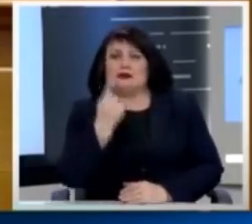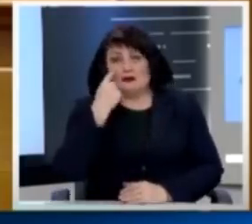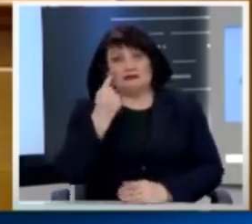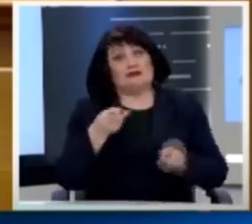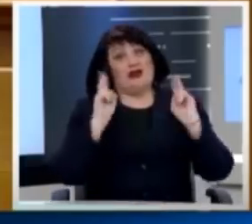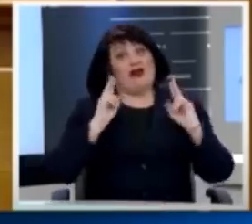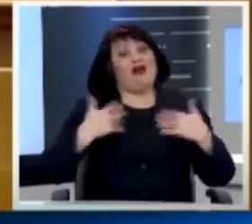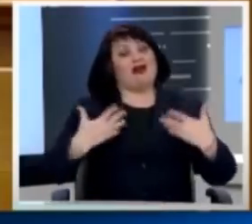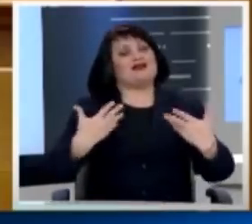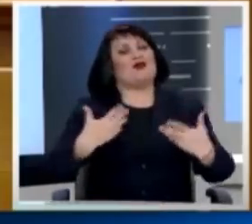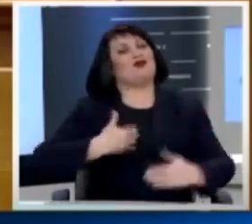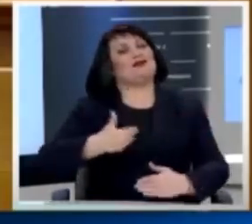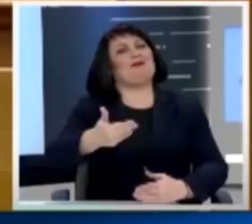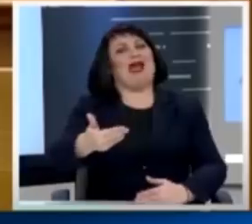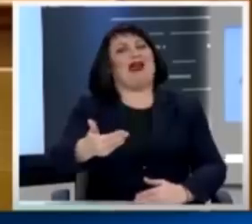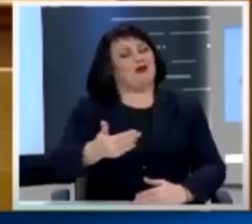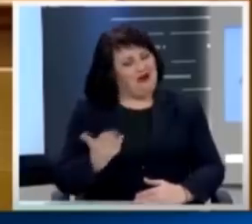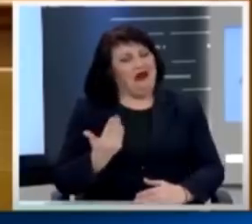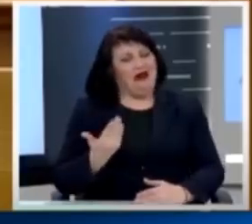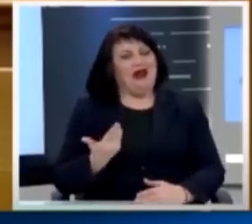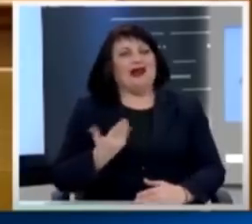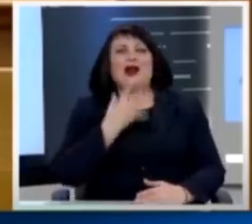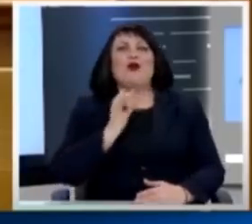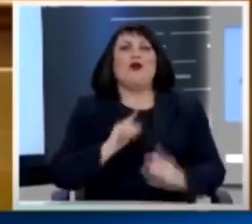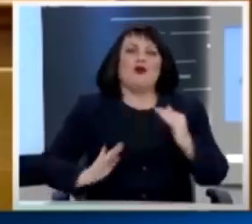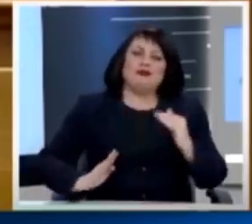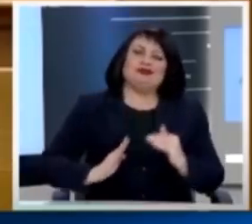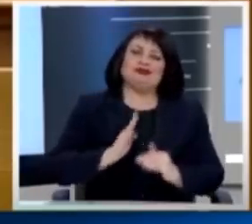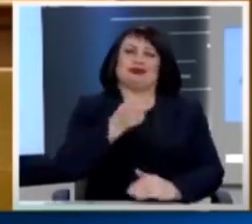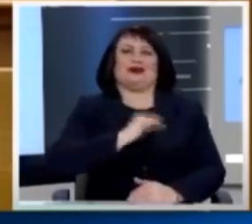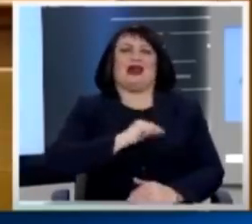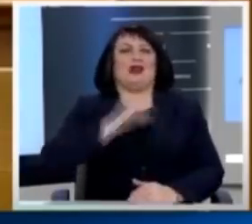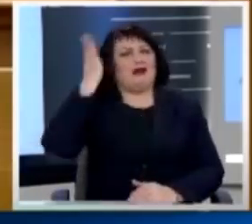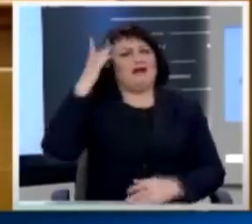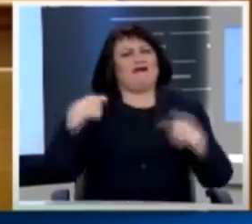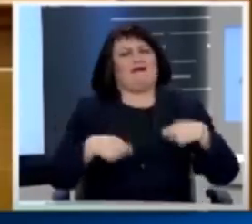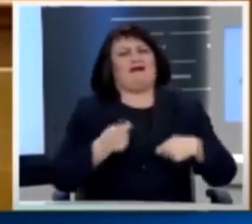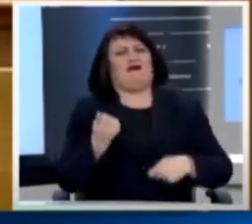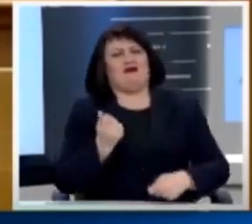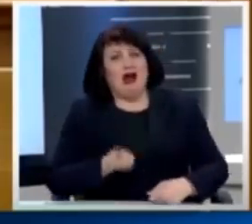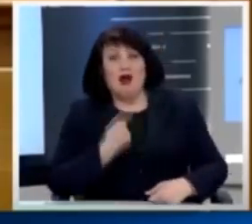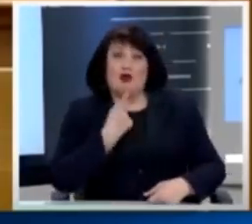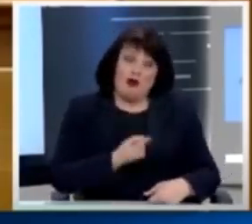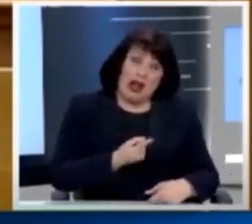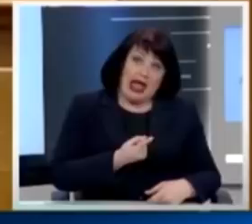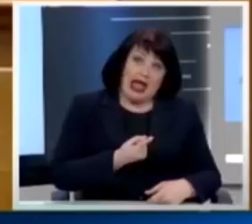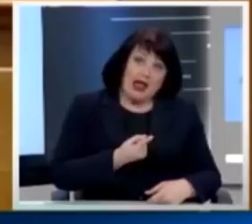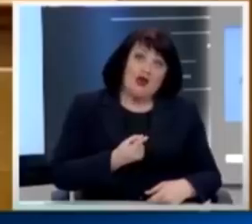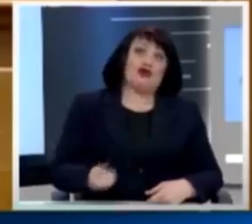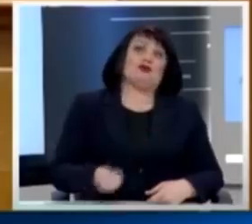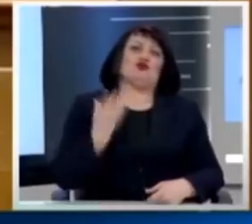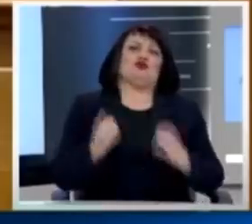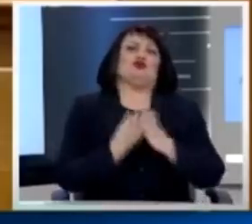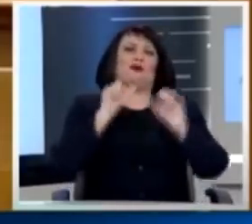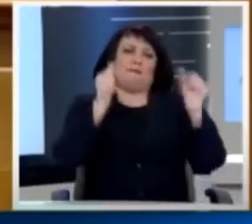με αισιοδοξία το μέλλον, γιατί ήρθε η ανάκαμψη των κερδών του κεφαλαίου και το δήθεν νέο